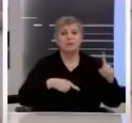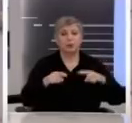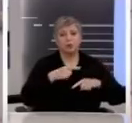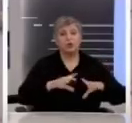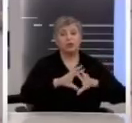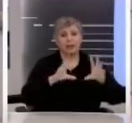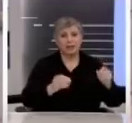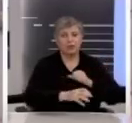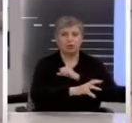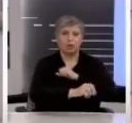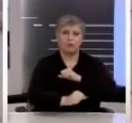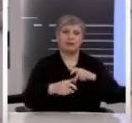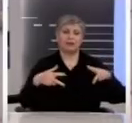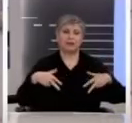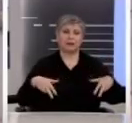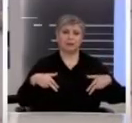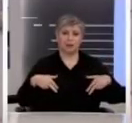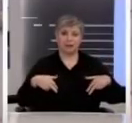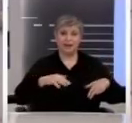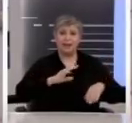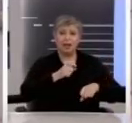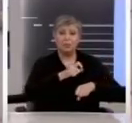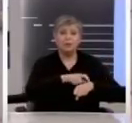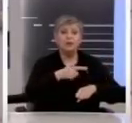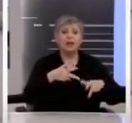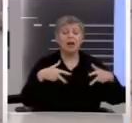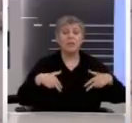της Κυβέρνησης. Εφόσον συζητούνται θέματα αρμοδιότητας του